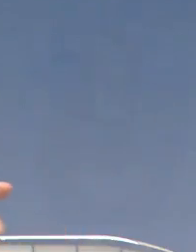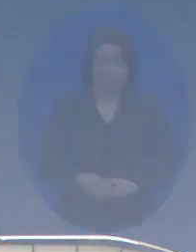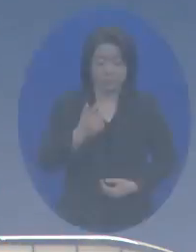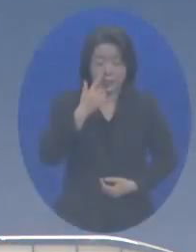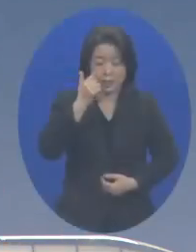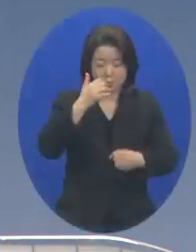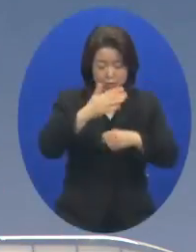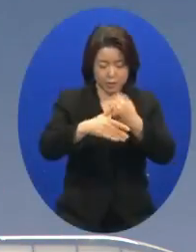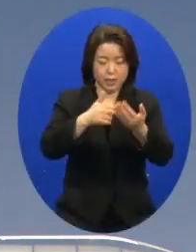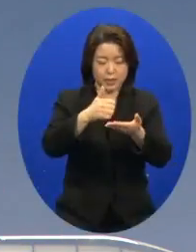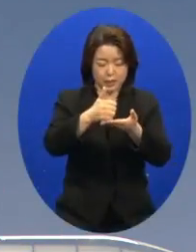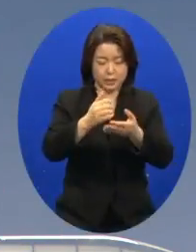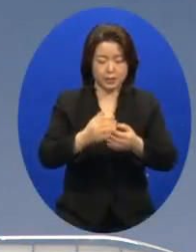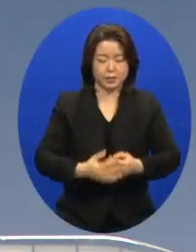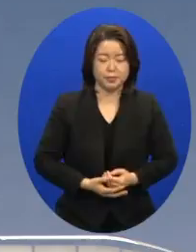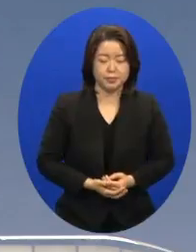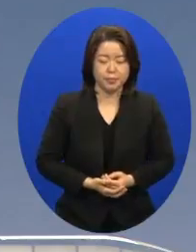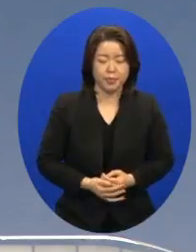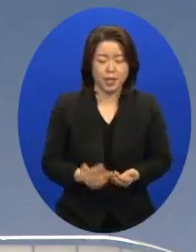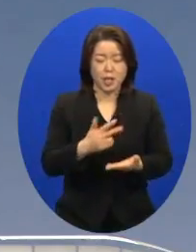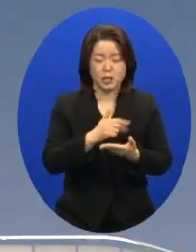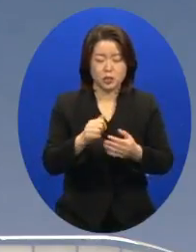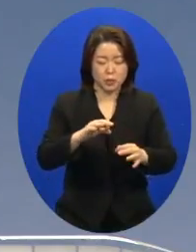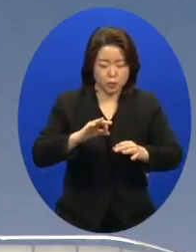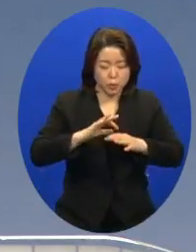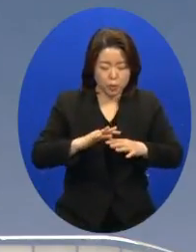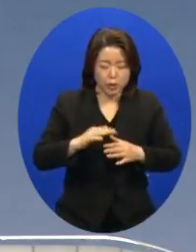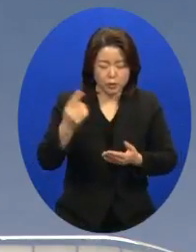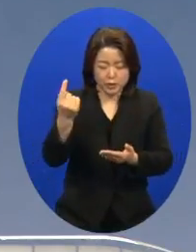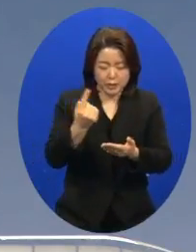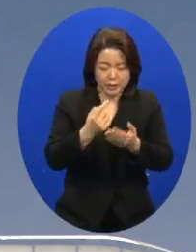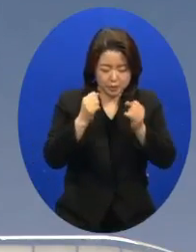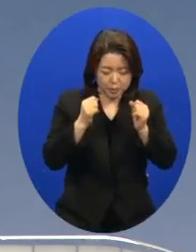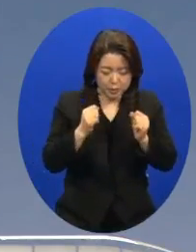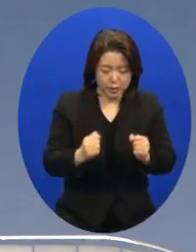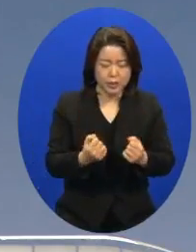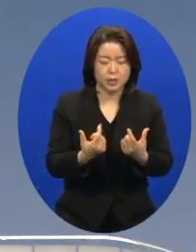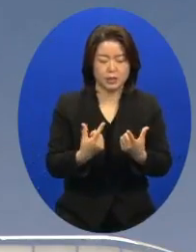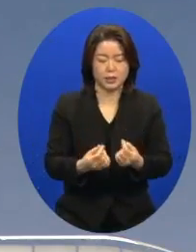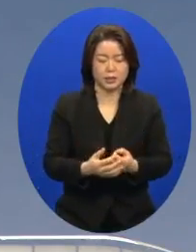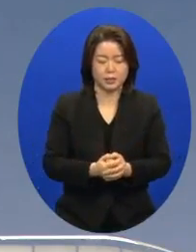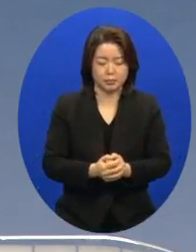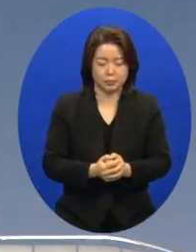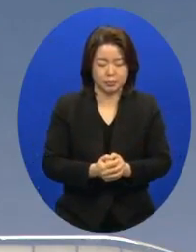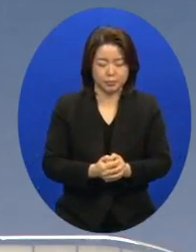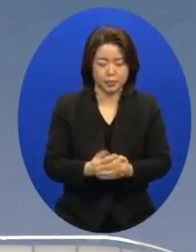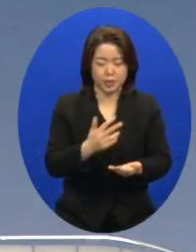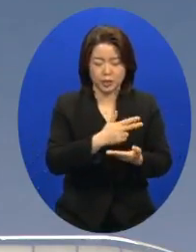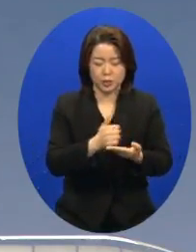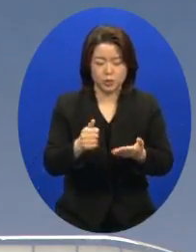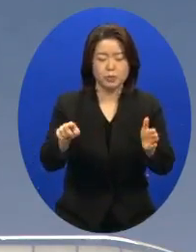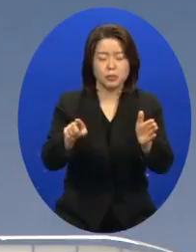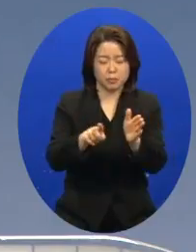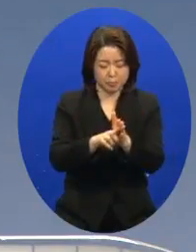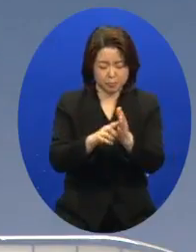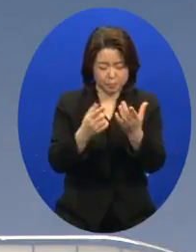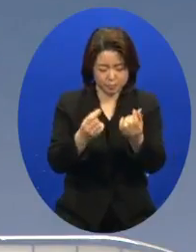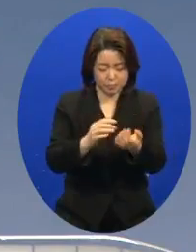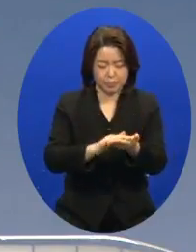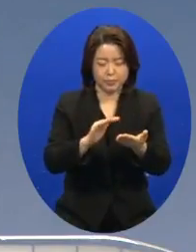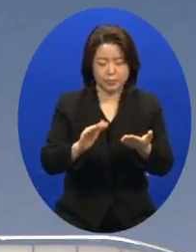아버지 하나님 주님의 놀라우신 임지 하심 주님을 믿습니다